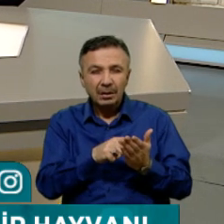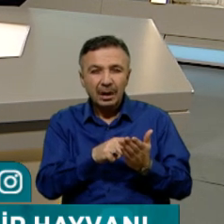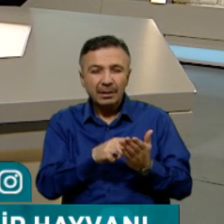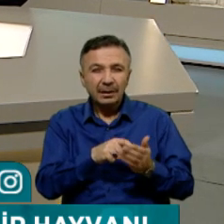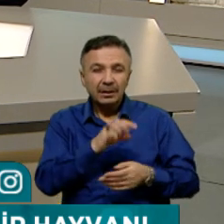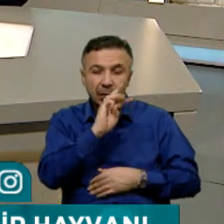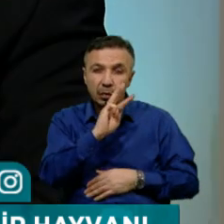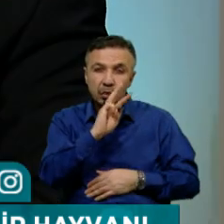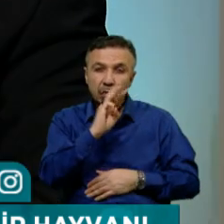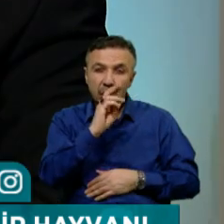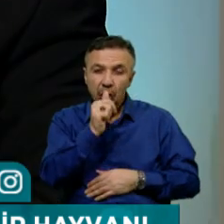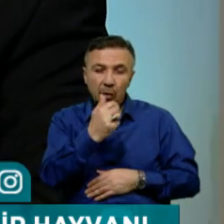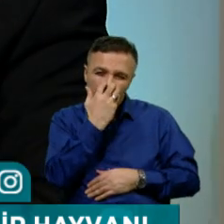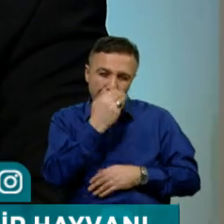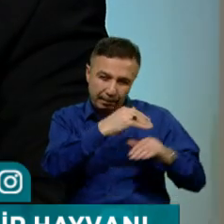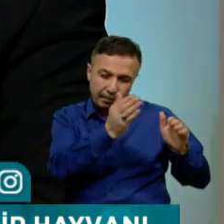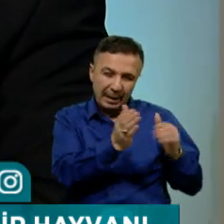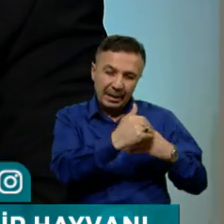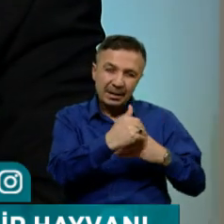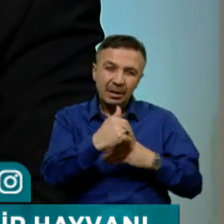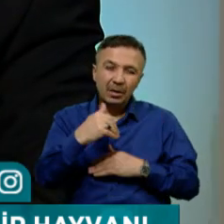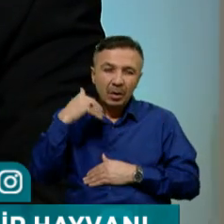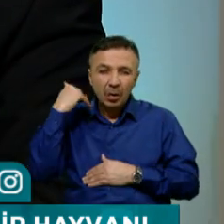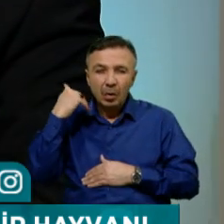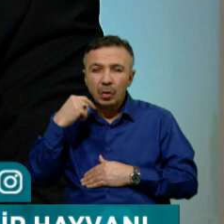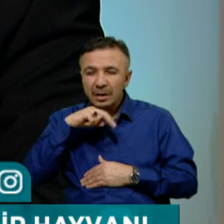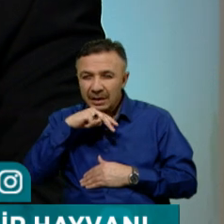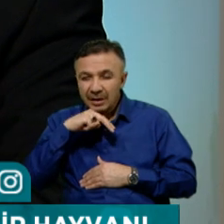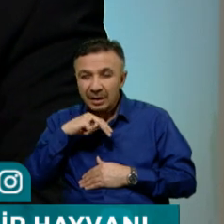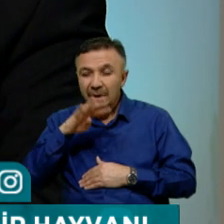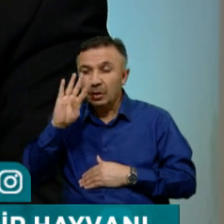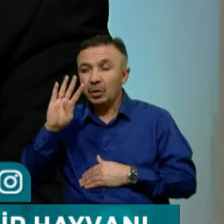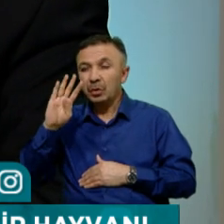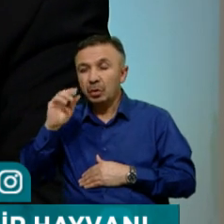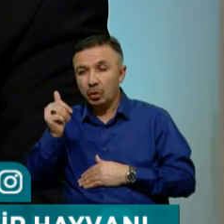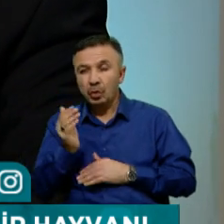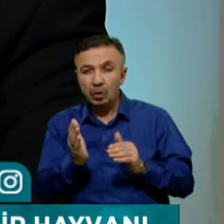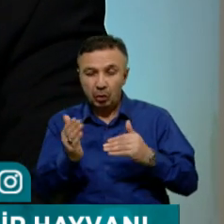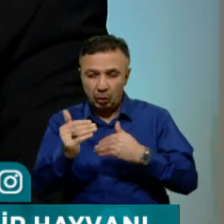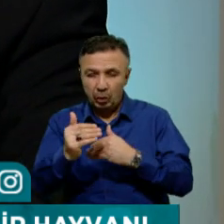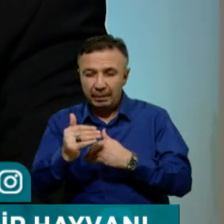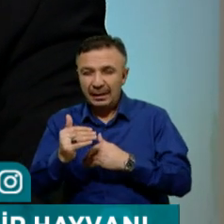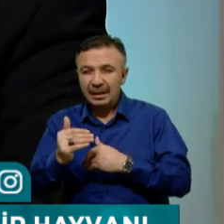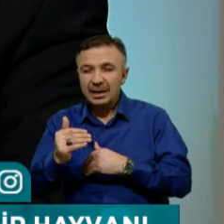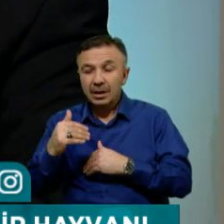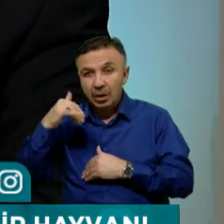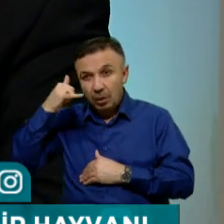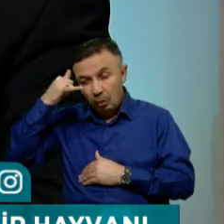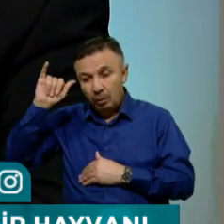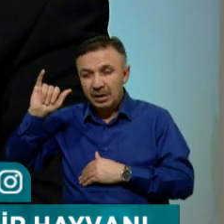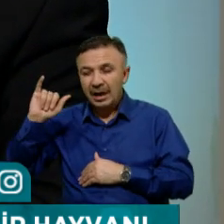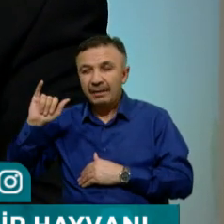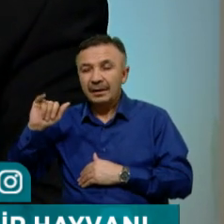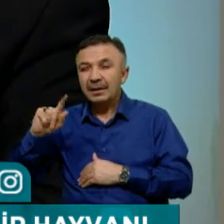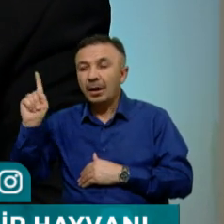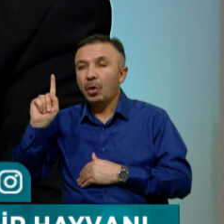koyun-keçi tür hayvanlar da dört gün büyükbaş hayvanlarda sır tür hayvan Ben 10 gün yani şey